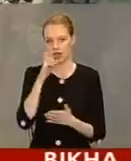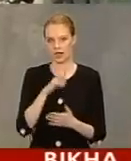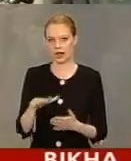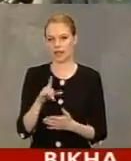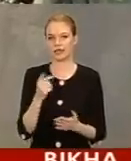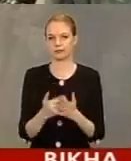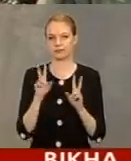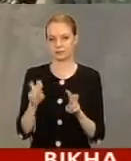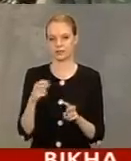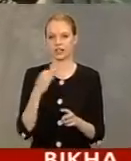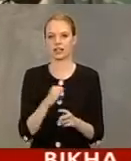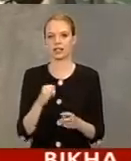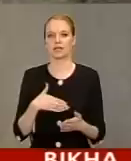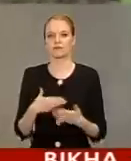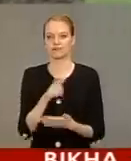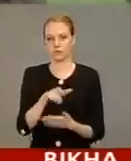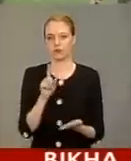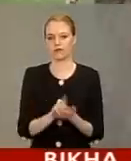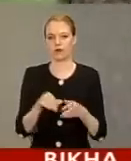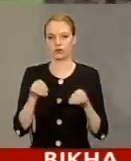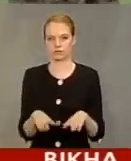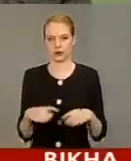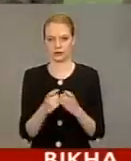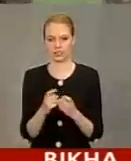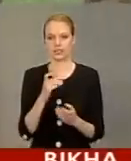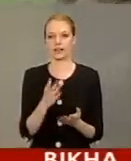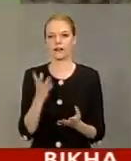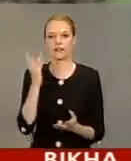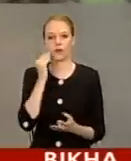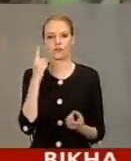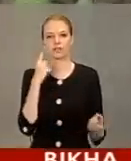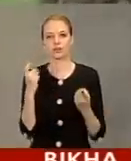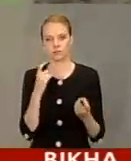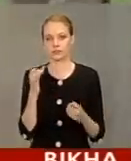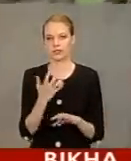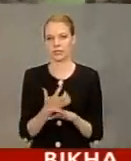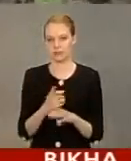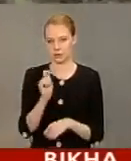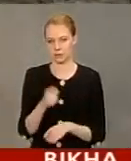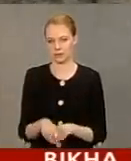збройним конфліктом, і миротворці мають його врегулювати, враховуючи інформаційну та гібридну війни.